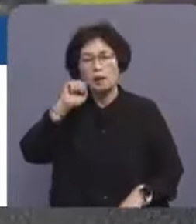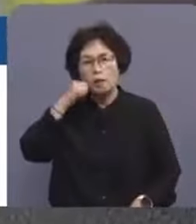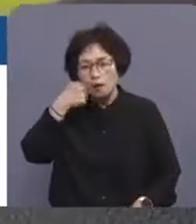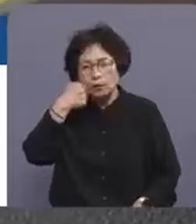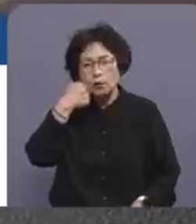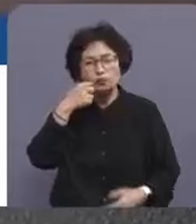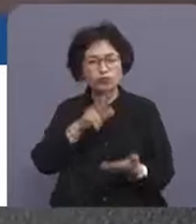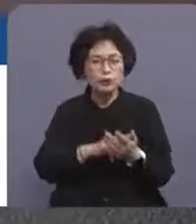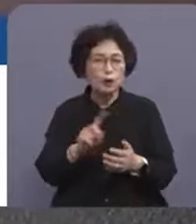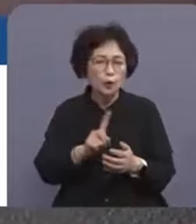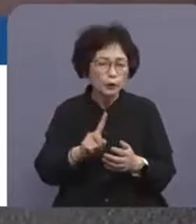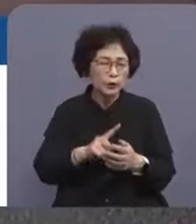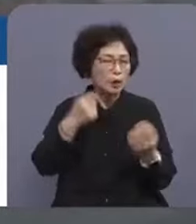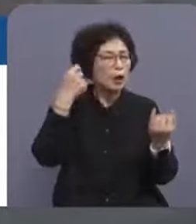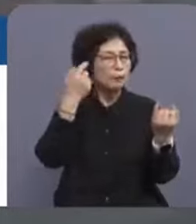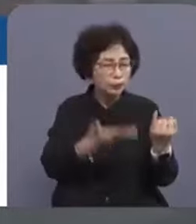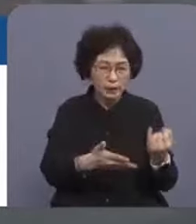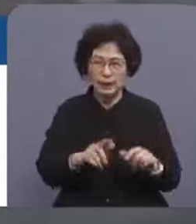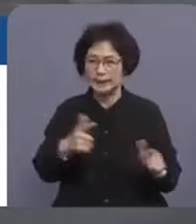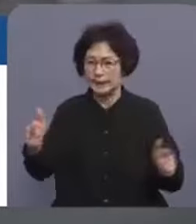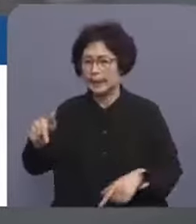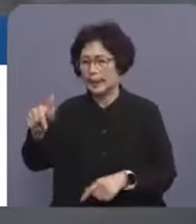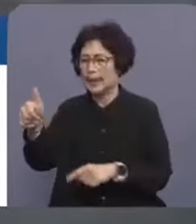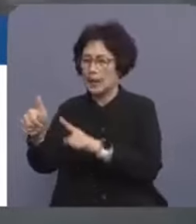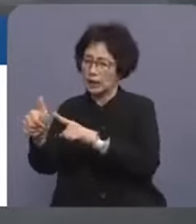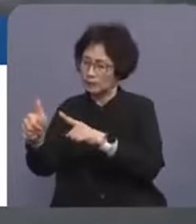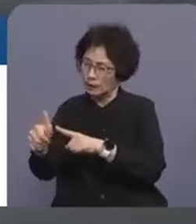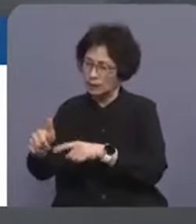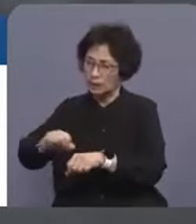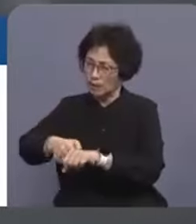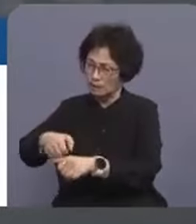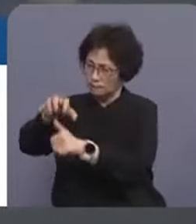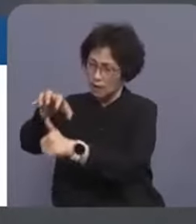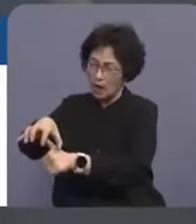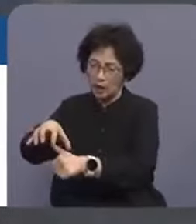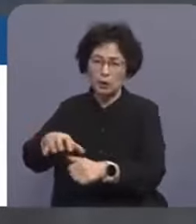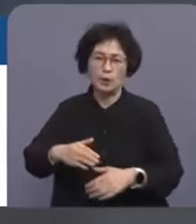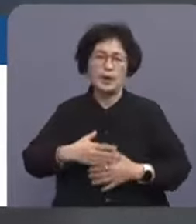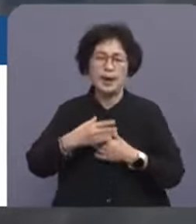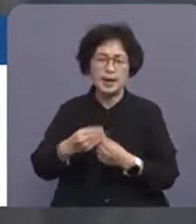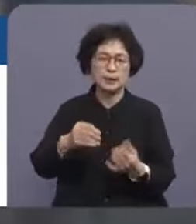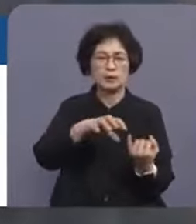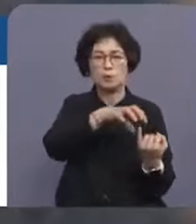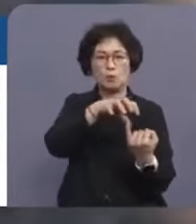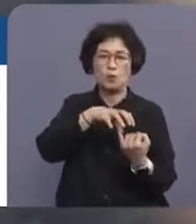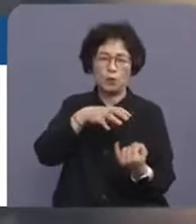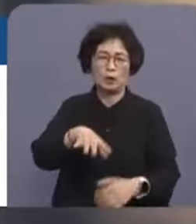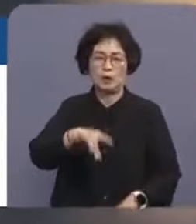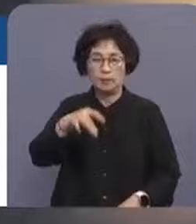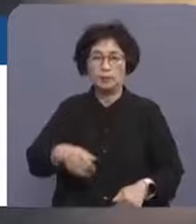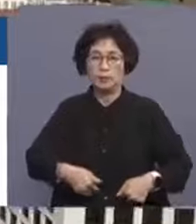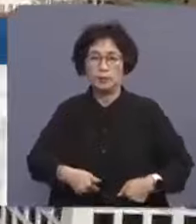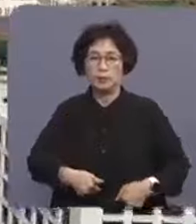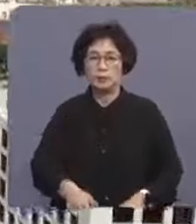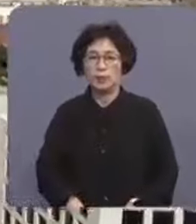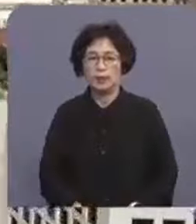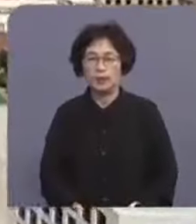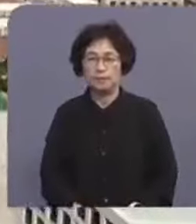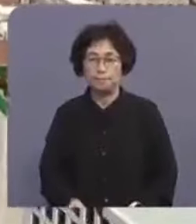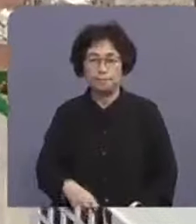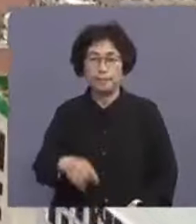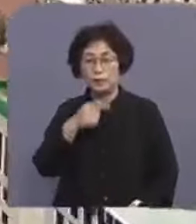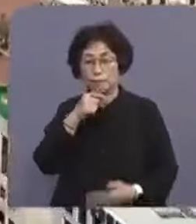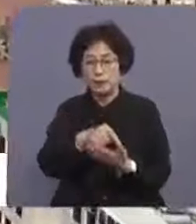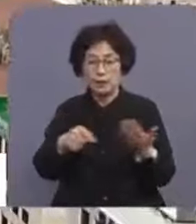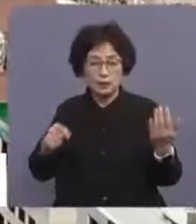대해서 네가 어떻게 하려 묻는 것이 아니라 가해자에 대한 적절한 처벌하고 피해자를 안전하게 만들기 위해서 먼저 나서줘야 된다고 생각이. 피해자